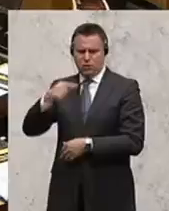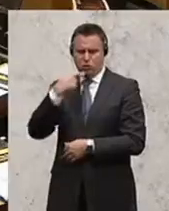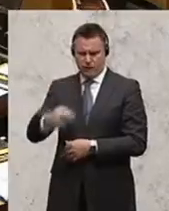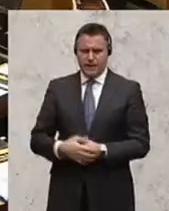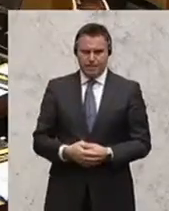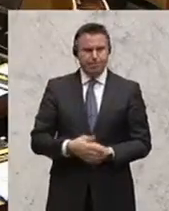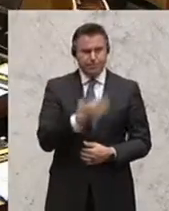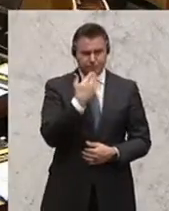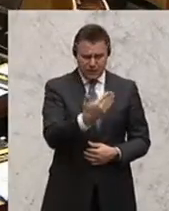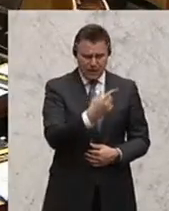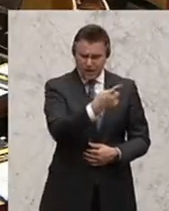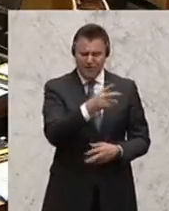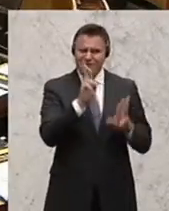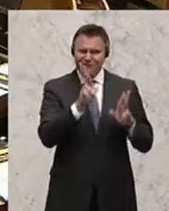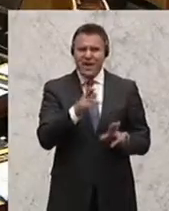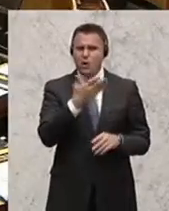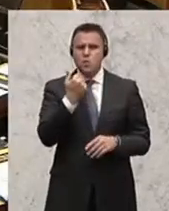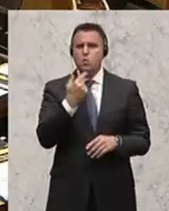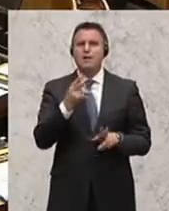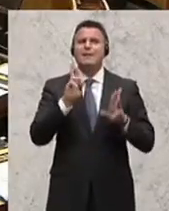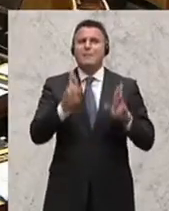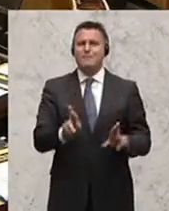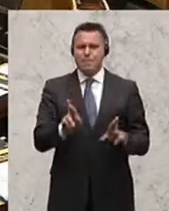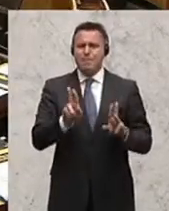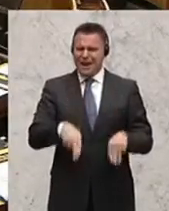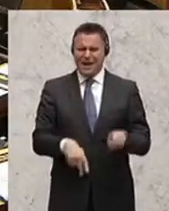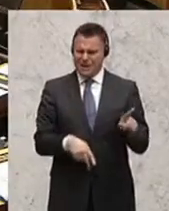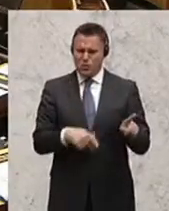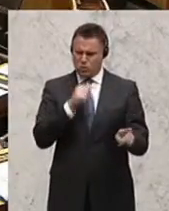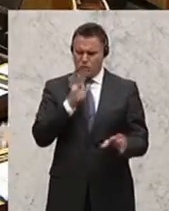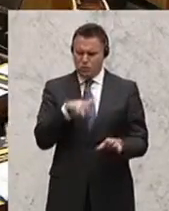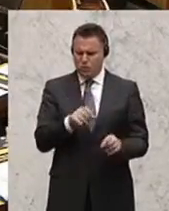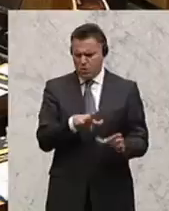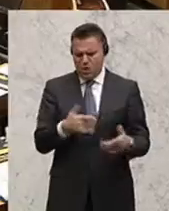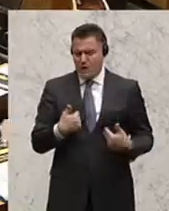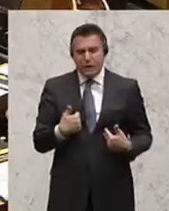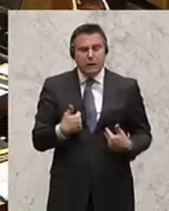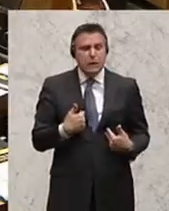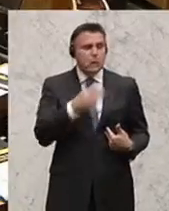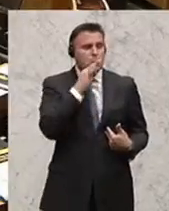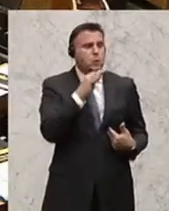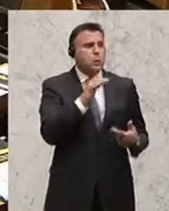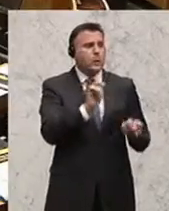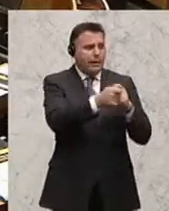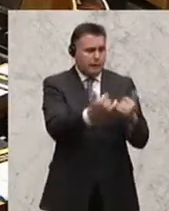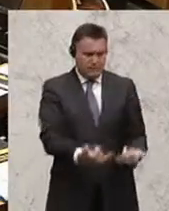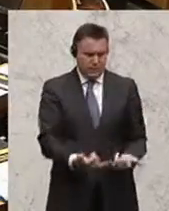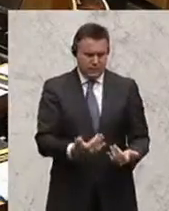Danke für diese Wortmeldung, die keine tatsächliche Berichtigung war, aber... Ich lasse es einmal so stehen. Ich kann es eh nicht mehr korrigieren.